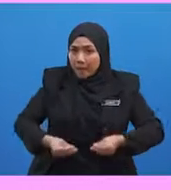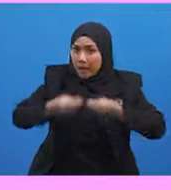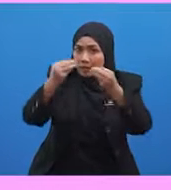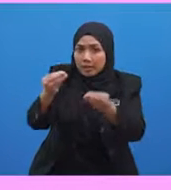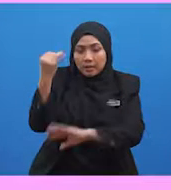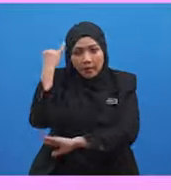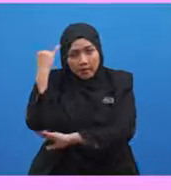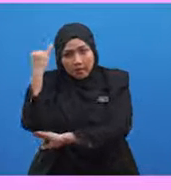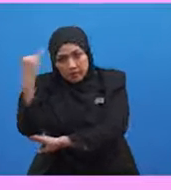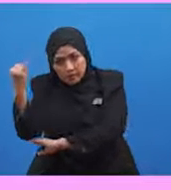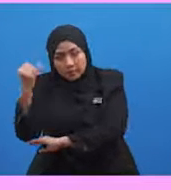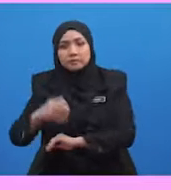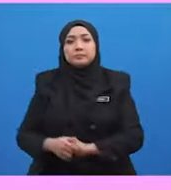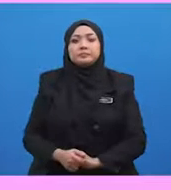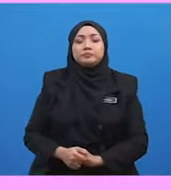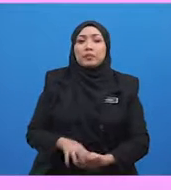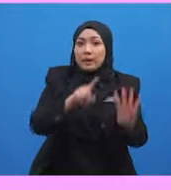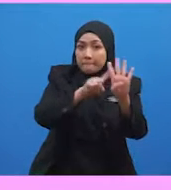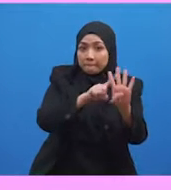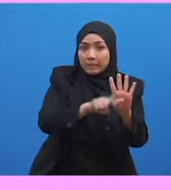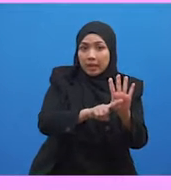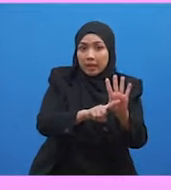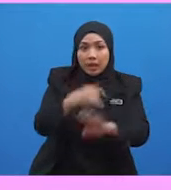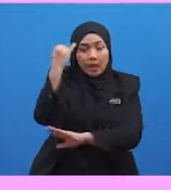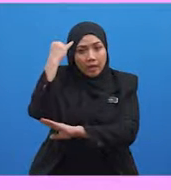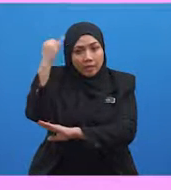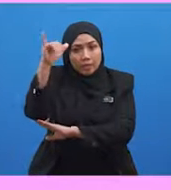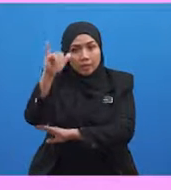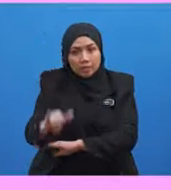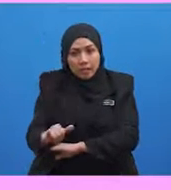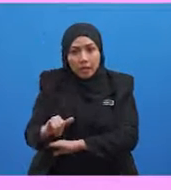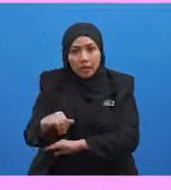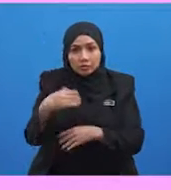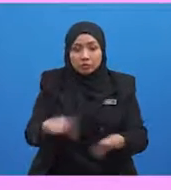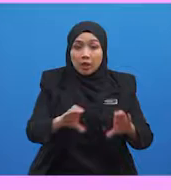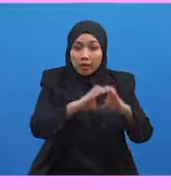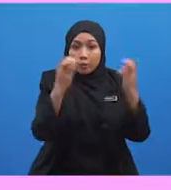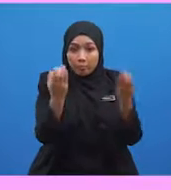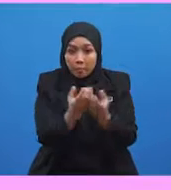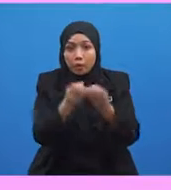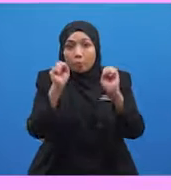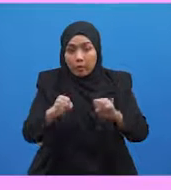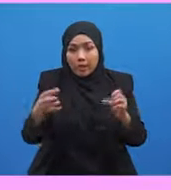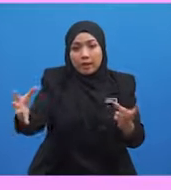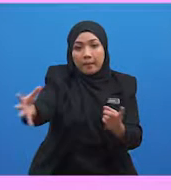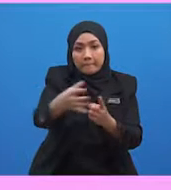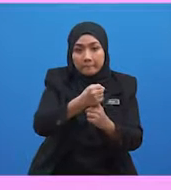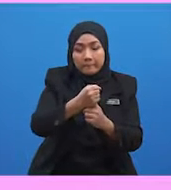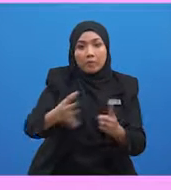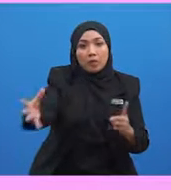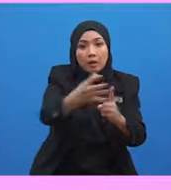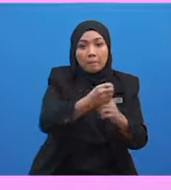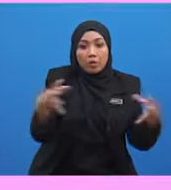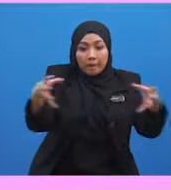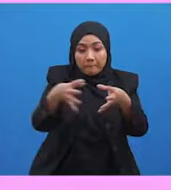Yang keempat ialah, idea yang dikumpulkan boleh digabung dan yang paling penting, idea